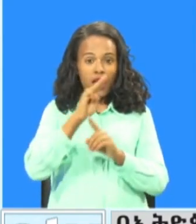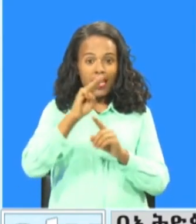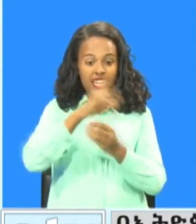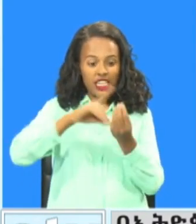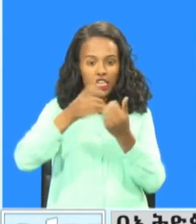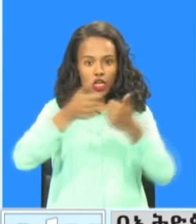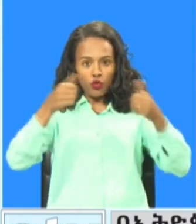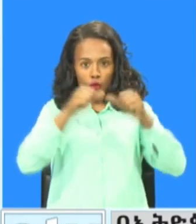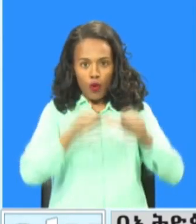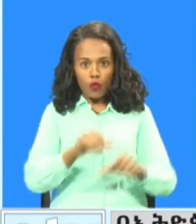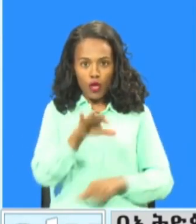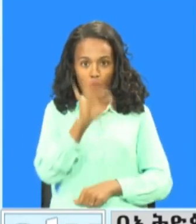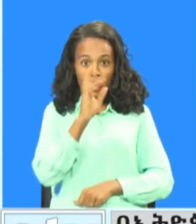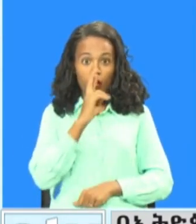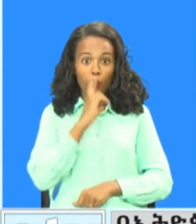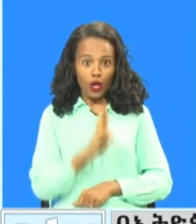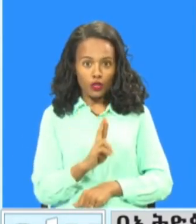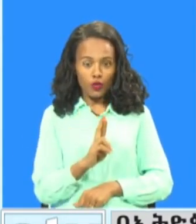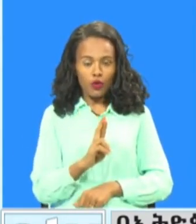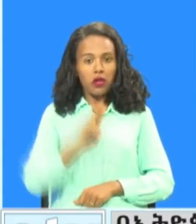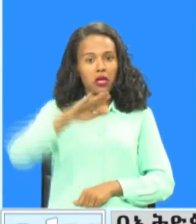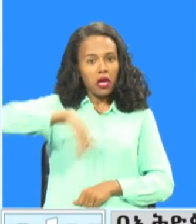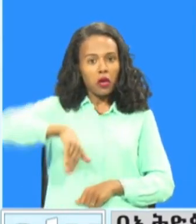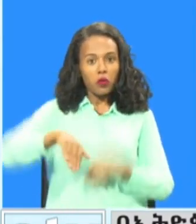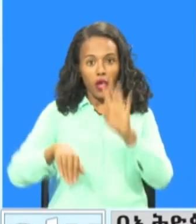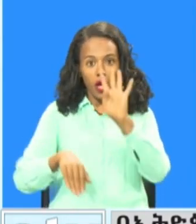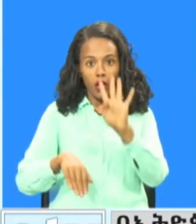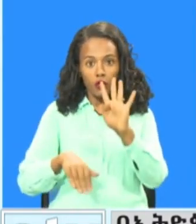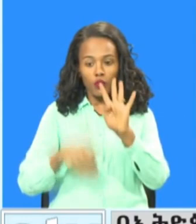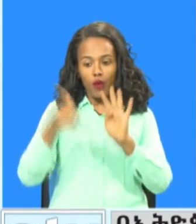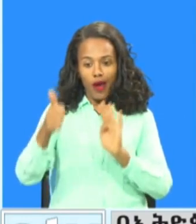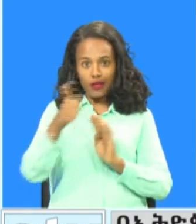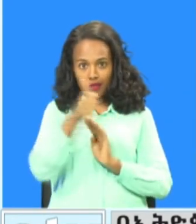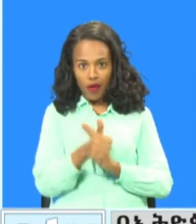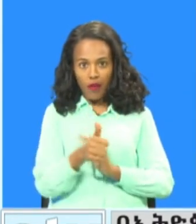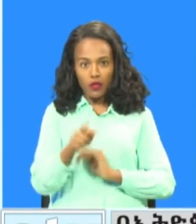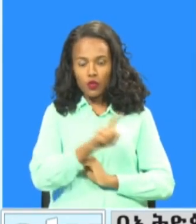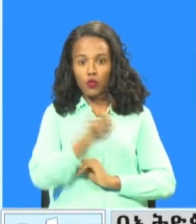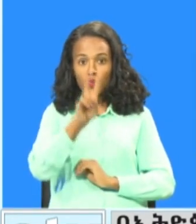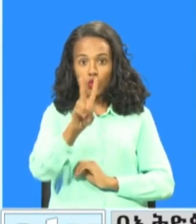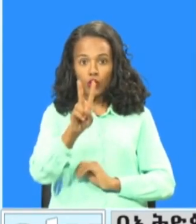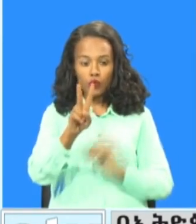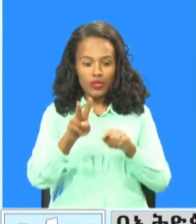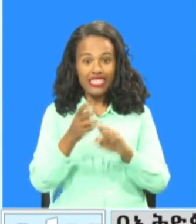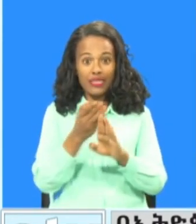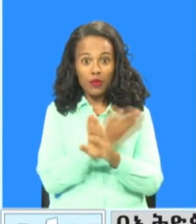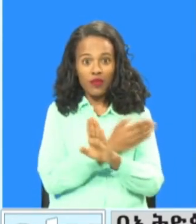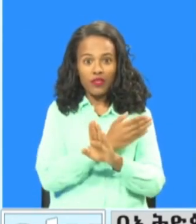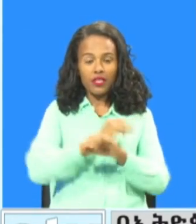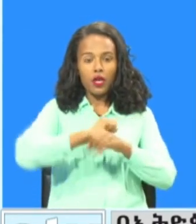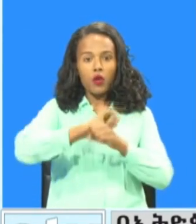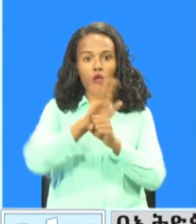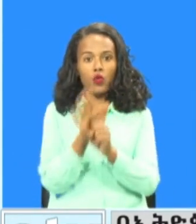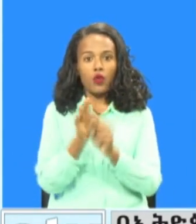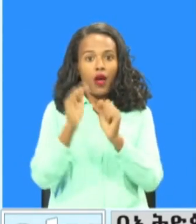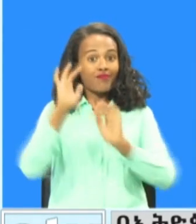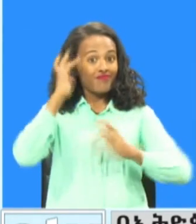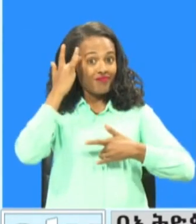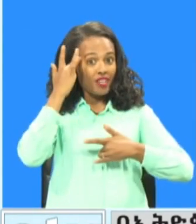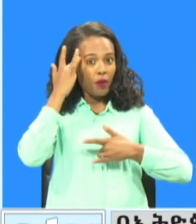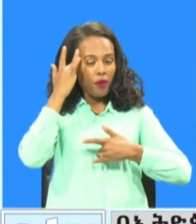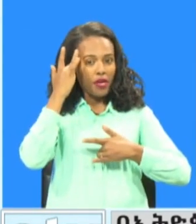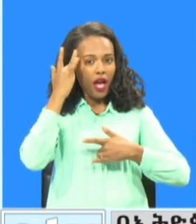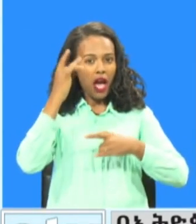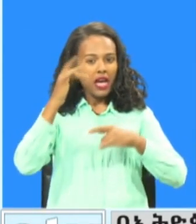ውስጥ የሚገኙ ናቸው። የተቀሩት አራቱ ከአዲስ አበባ ሲሆኑ ሁለቱ ከዚህ በፊት ከኮቪድ-19 ታማሚ